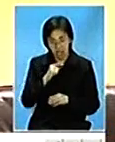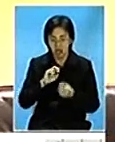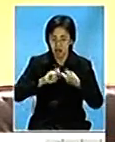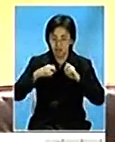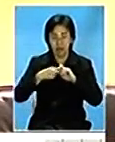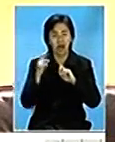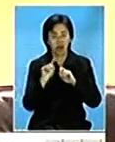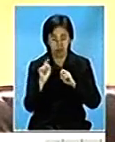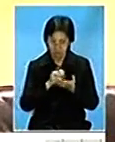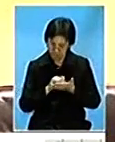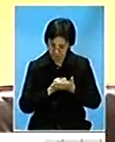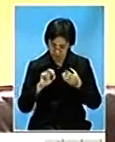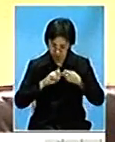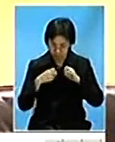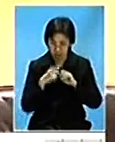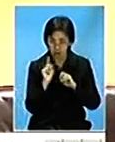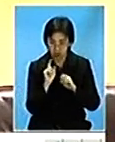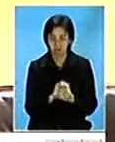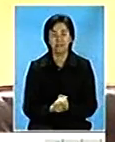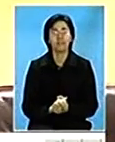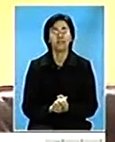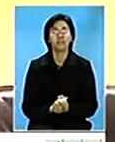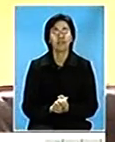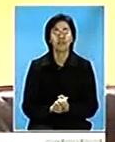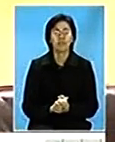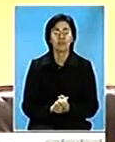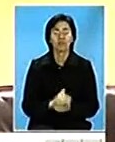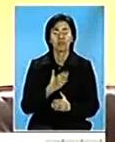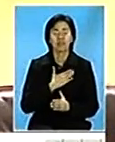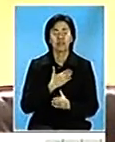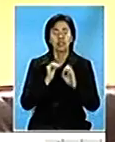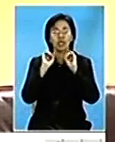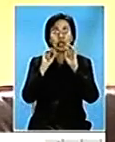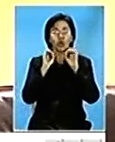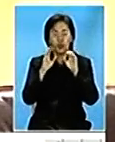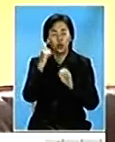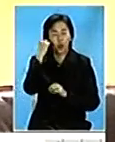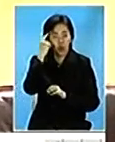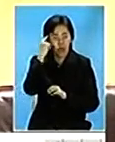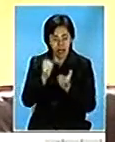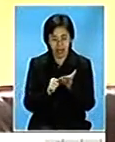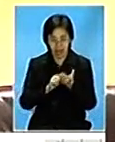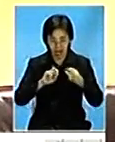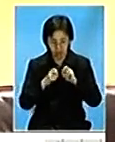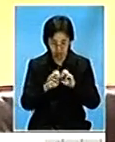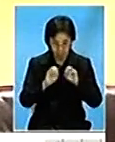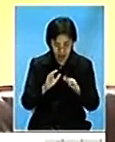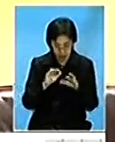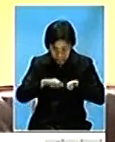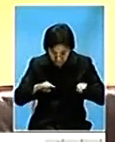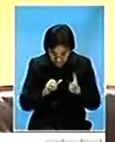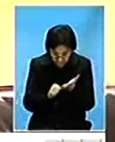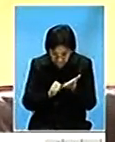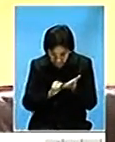องในประเด็นใดบ้างเพื่อที่จะให้อาจารย์ที่สอนเนี่ยนำไปแก้ไขนะครับในข้อบกพร่องต่างๆนะ